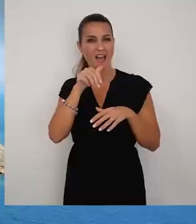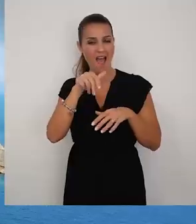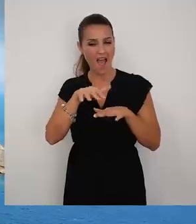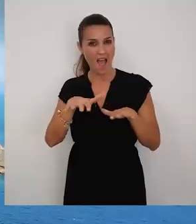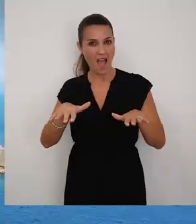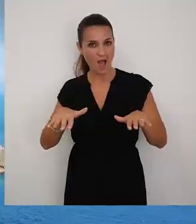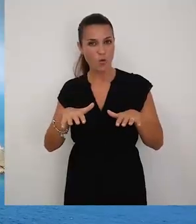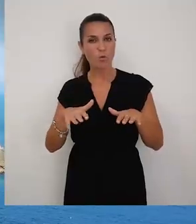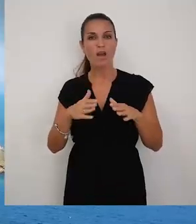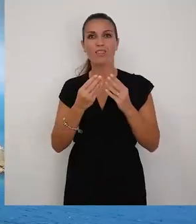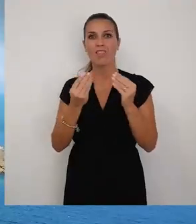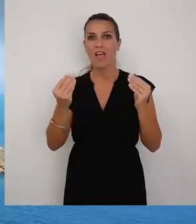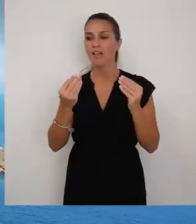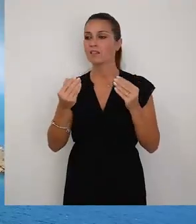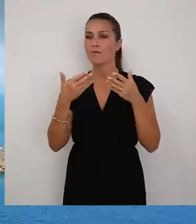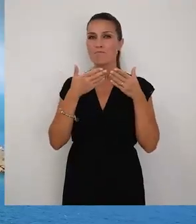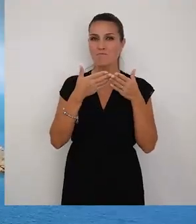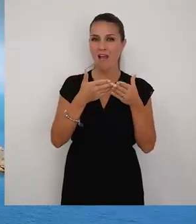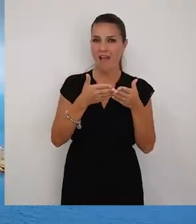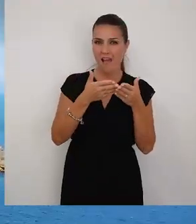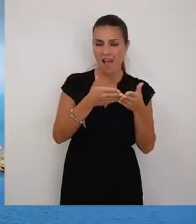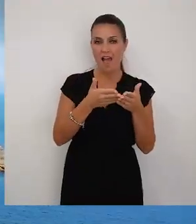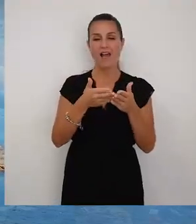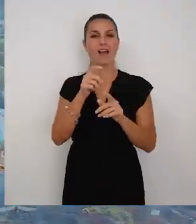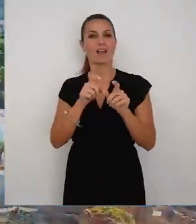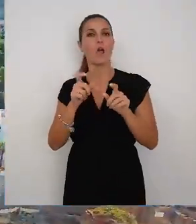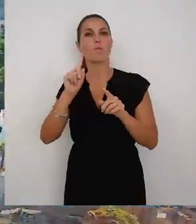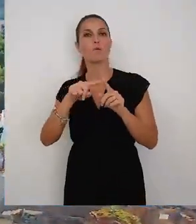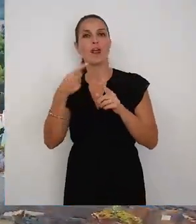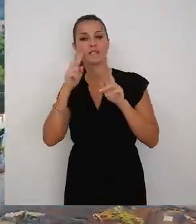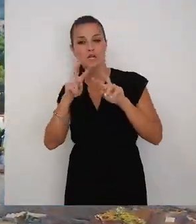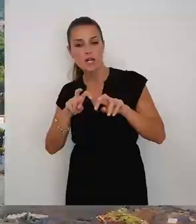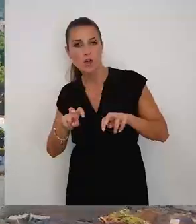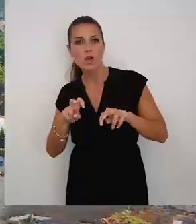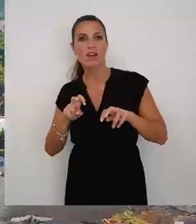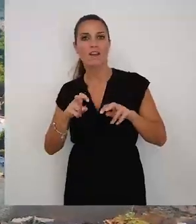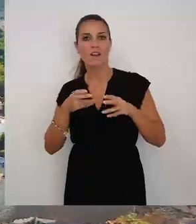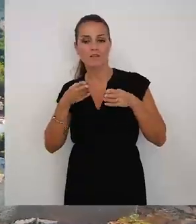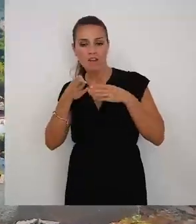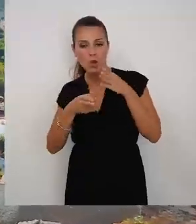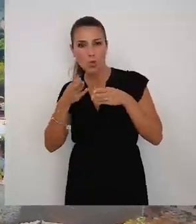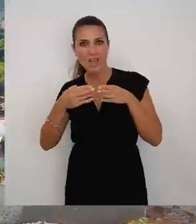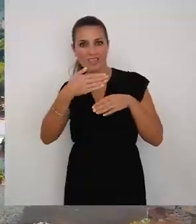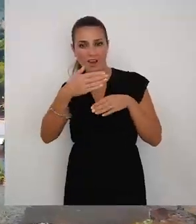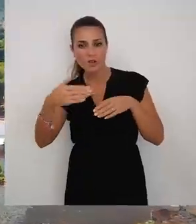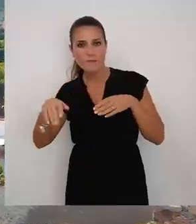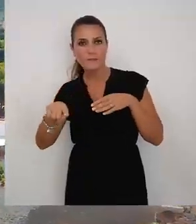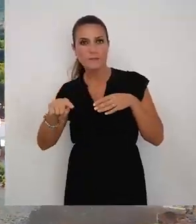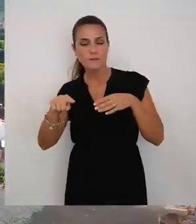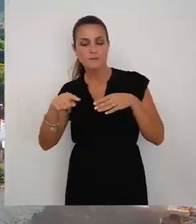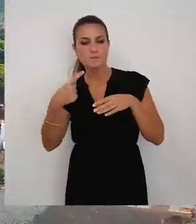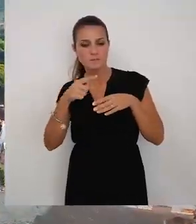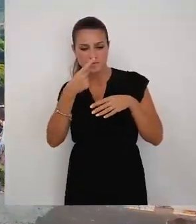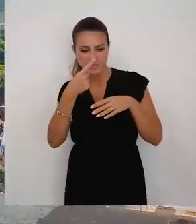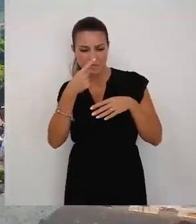avevano suggestionato i tanti esploratori e marinai che frequentavano le coste del canale d'Otranto, favorendo la nascita di diverse